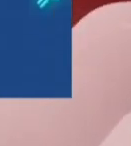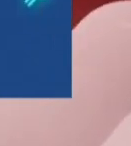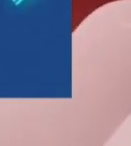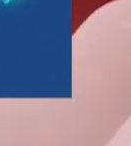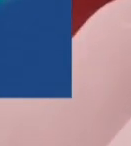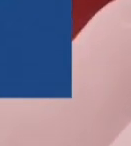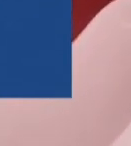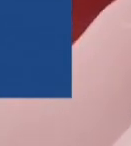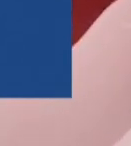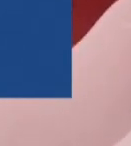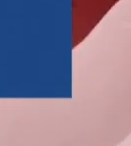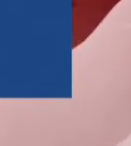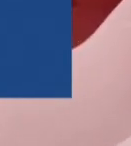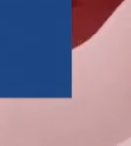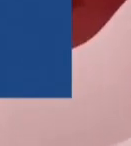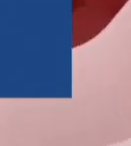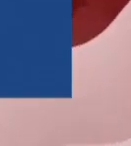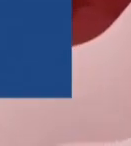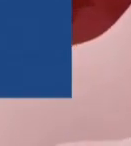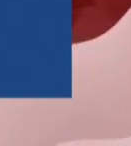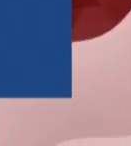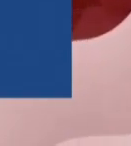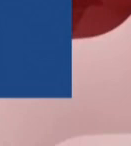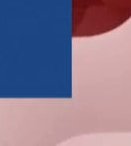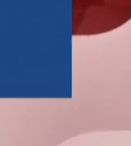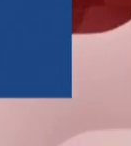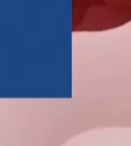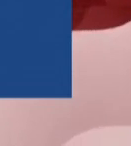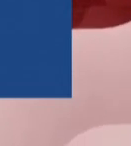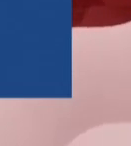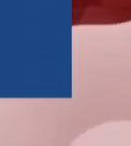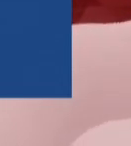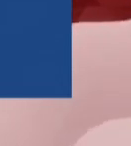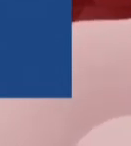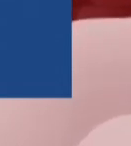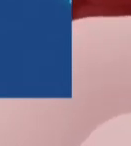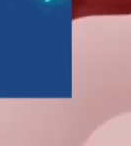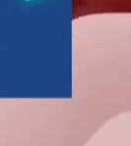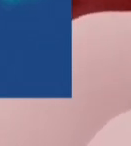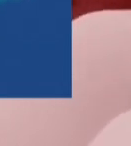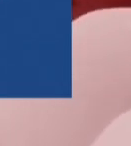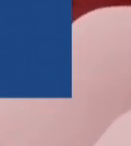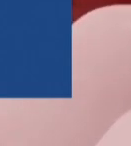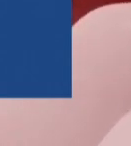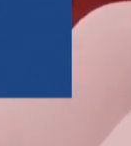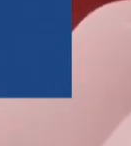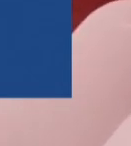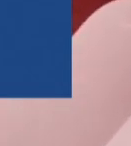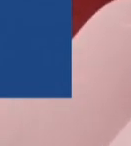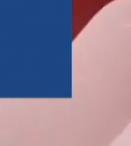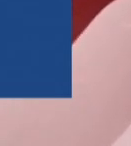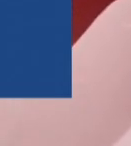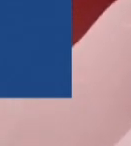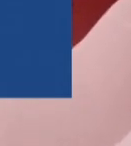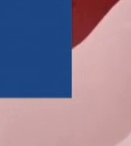suatu memori untuk melawan virus yang menyebabkan COVID-19. Jika orang yang telah divaksin terpapar virus COVID-19, maka sistem